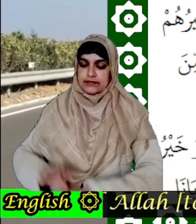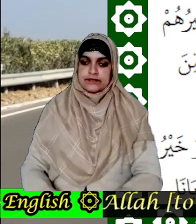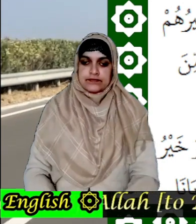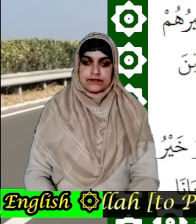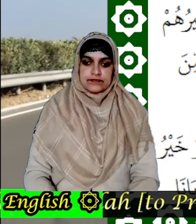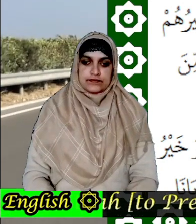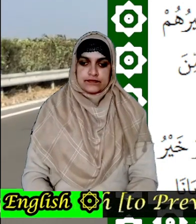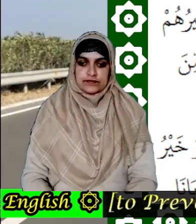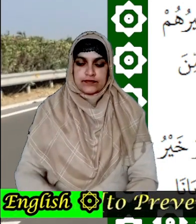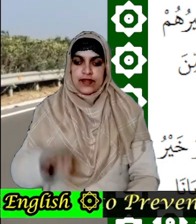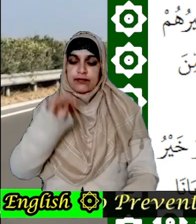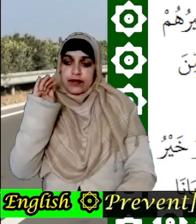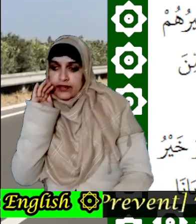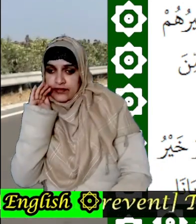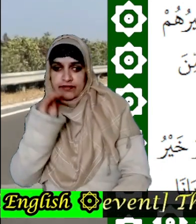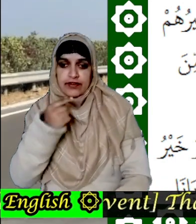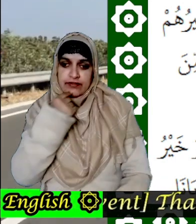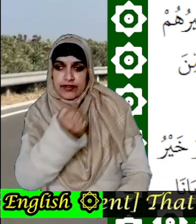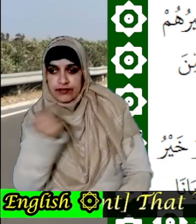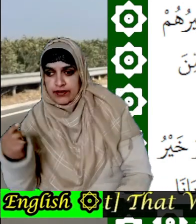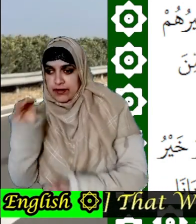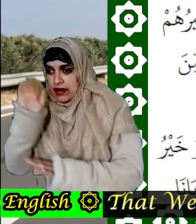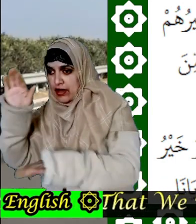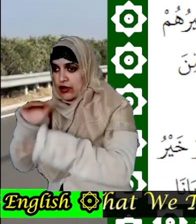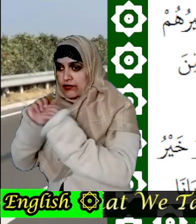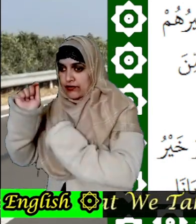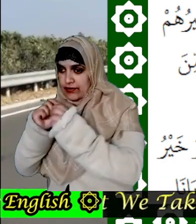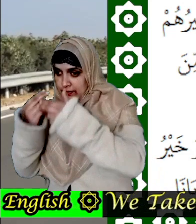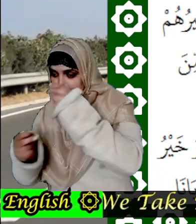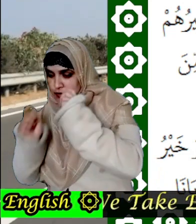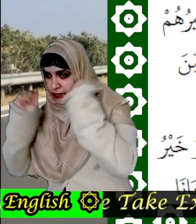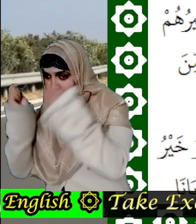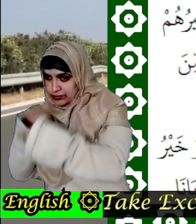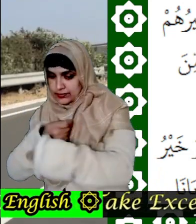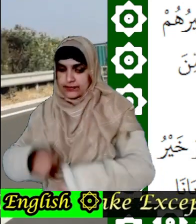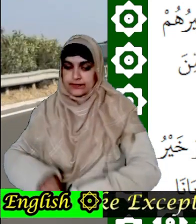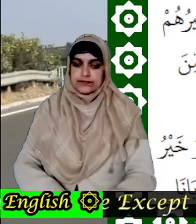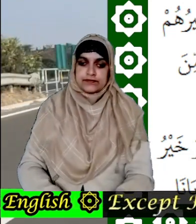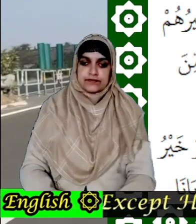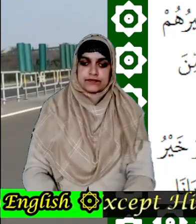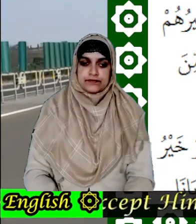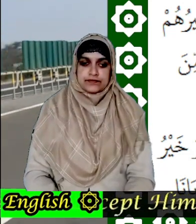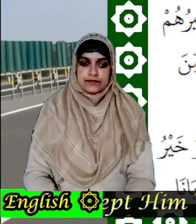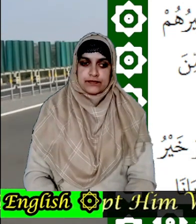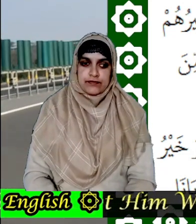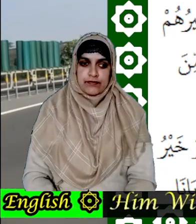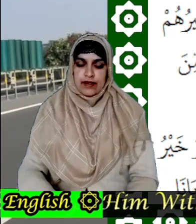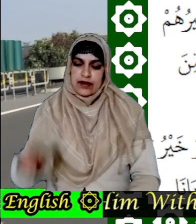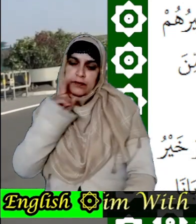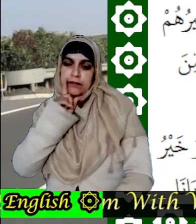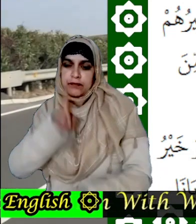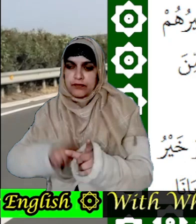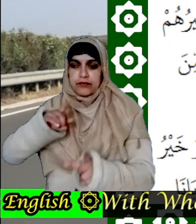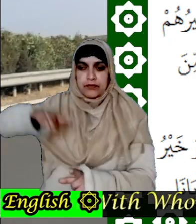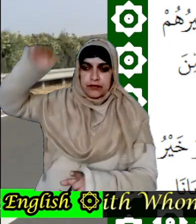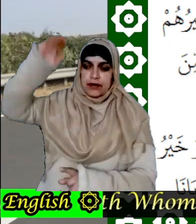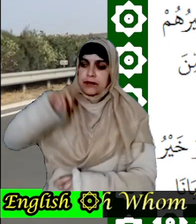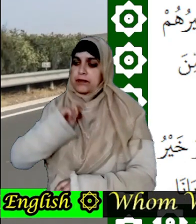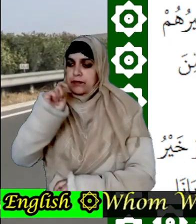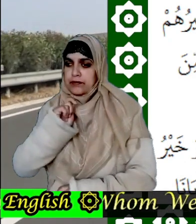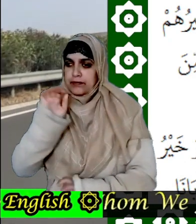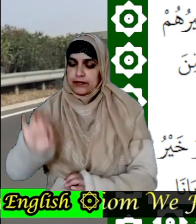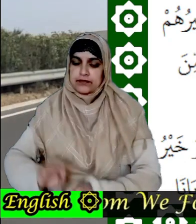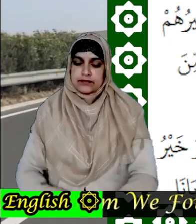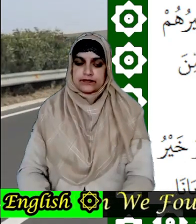يوسف ويوسف كيس وسن دبرتنين بينه نجي أكجار سقل آجر بيتني سيس